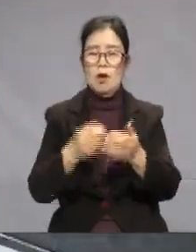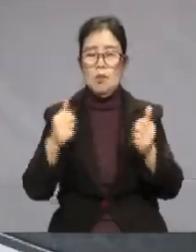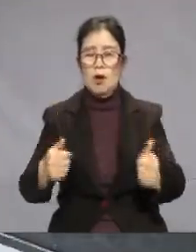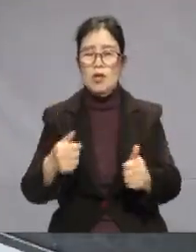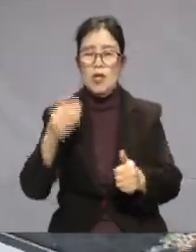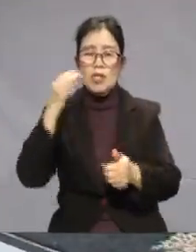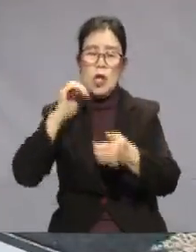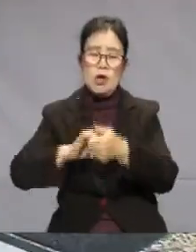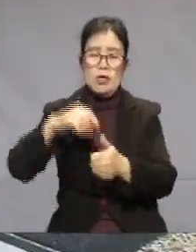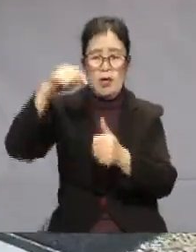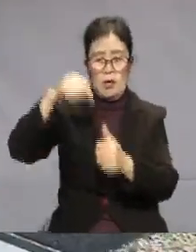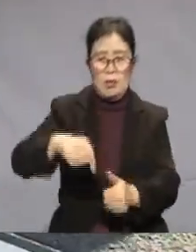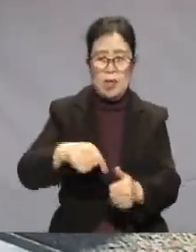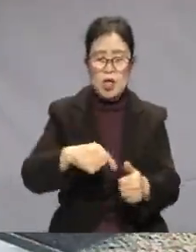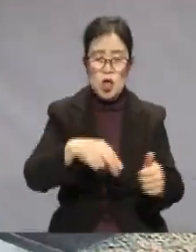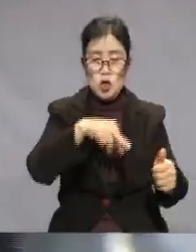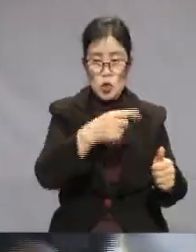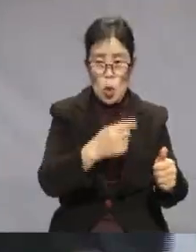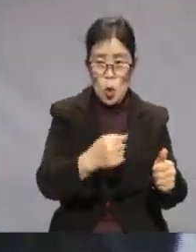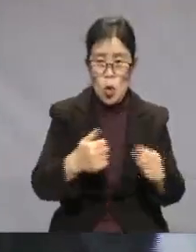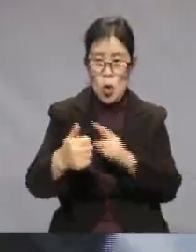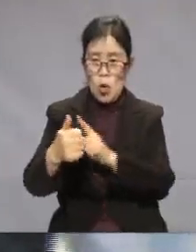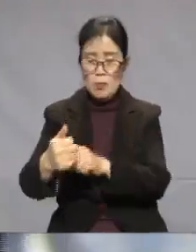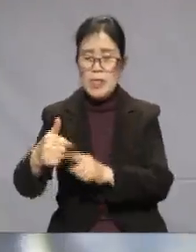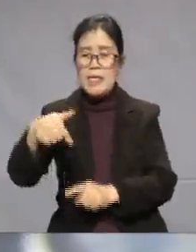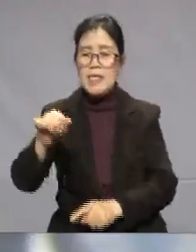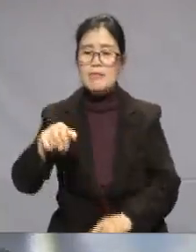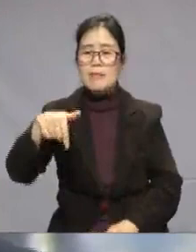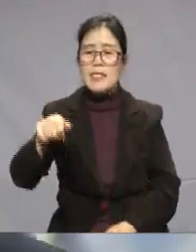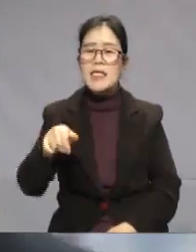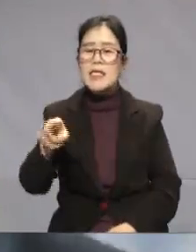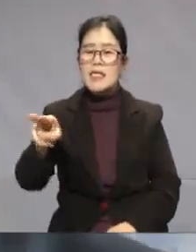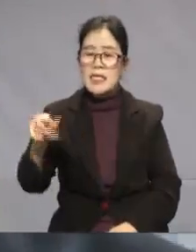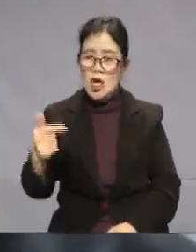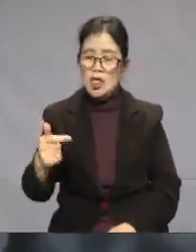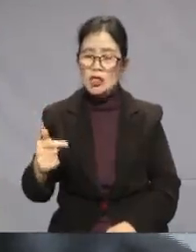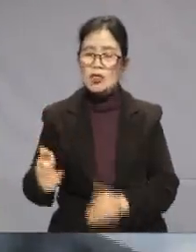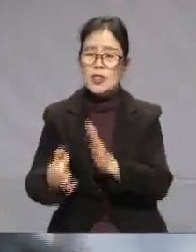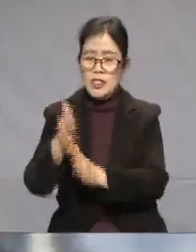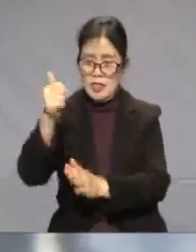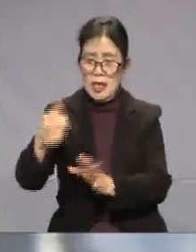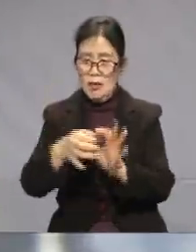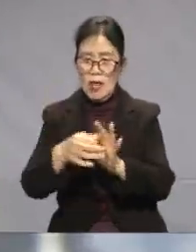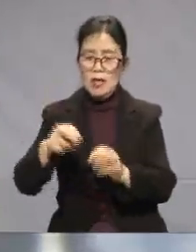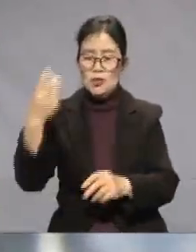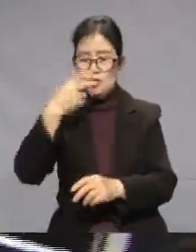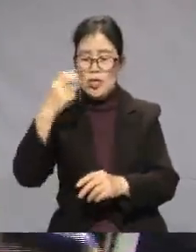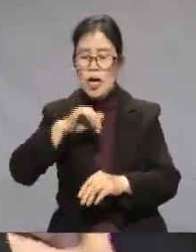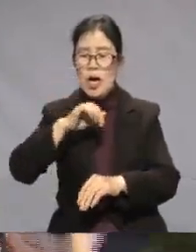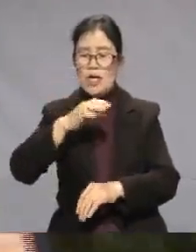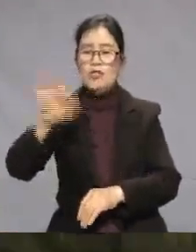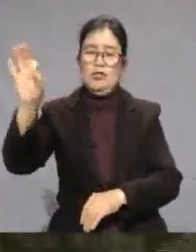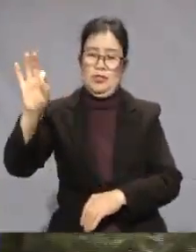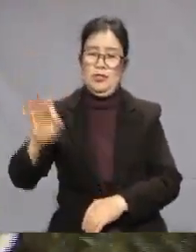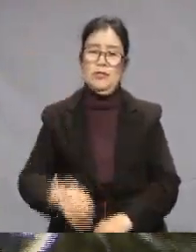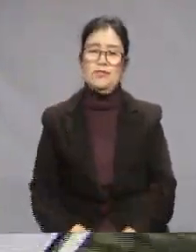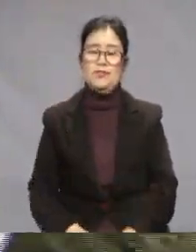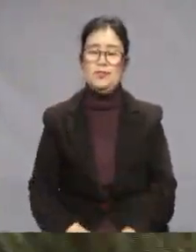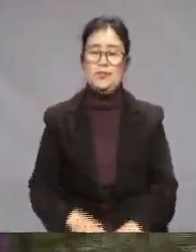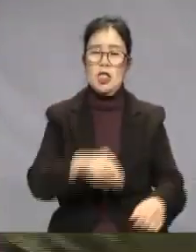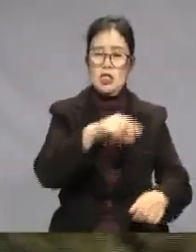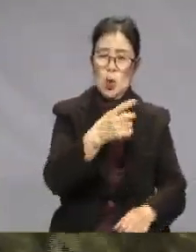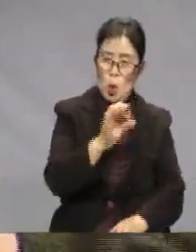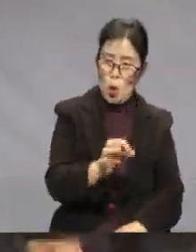하명으로 송 씨 상대 후보였던 김기현 당시 울산시장 관련 수사가 이루어졌다고 인정하고 송 씨와